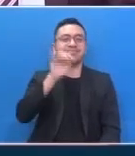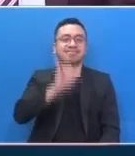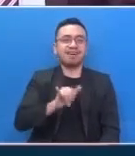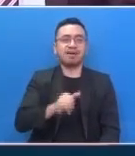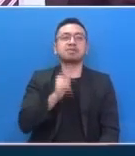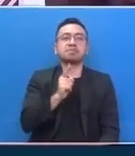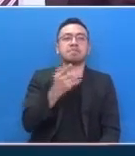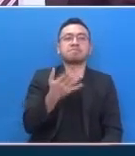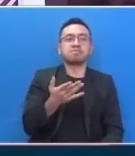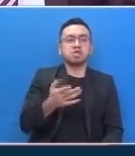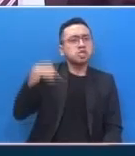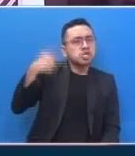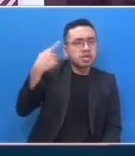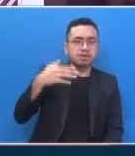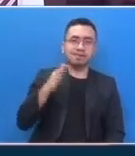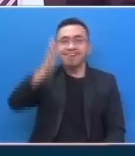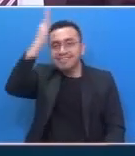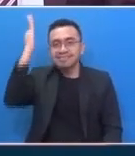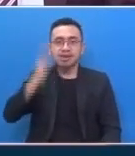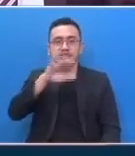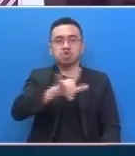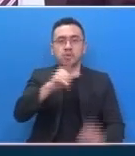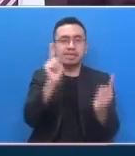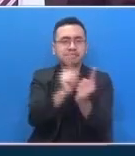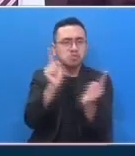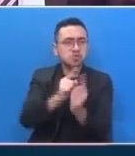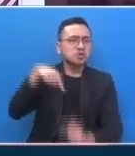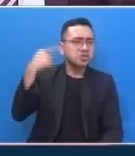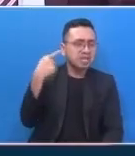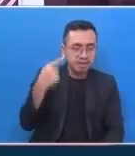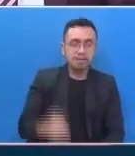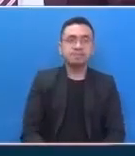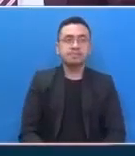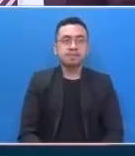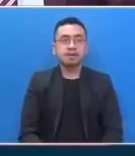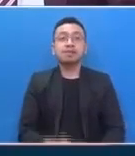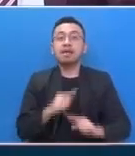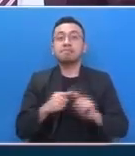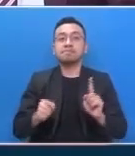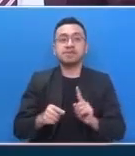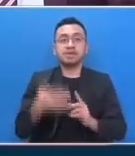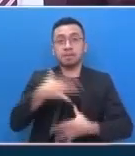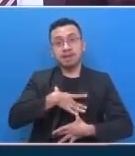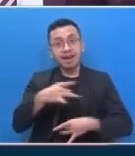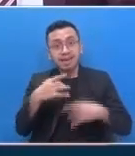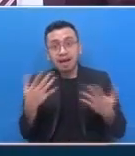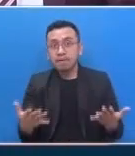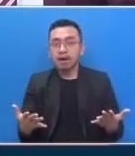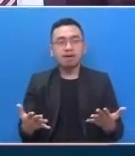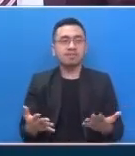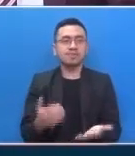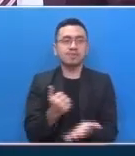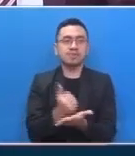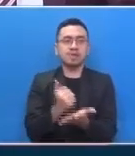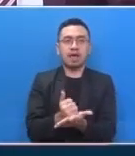kan sering ya kunker tapi yang sebenarnya kita mungkin akan lebih menarik untuk ditunggu kan bolanya kan bukan di tangan mas Ganjar ya